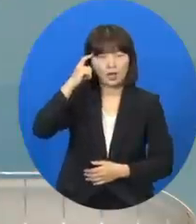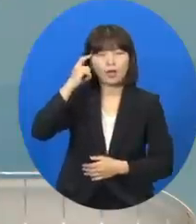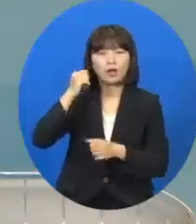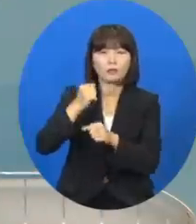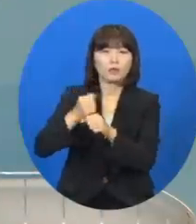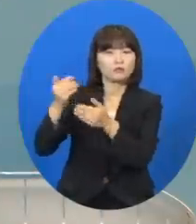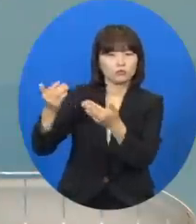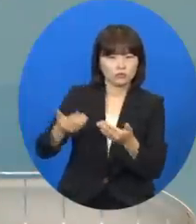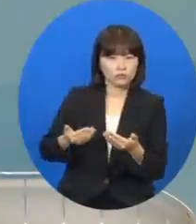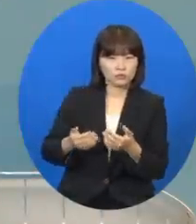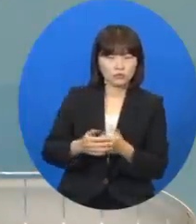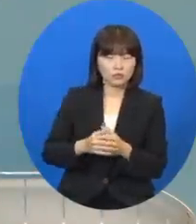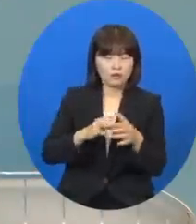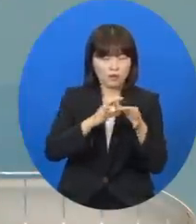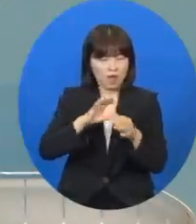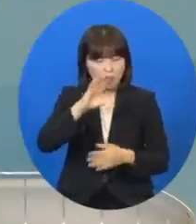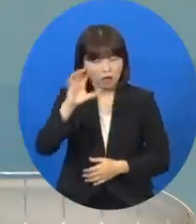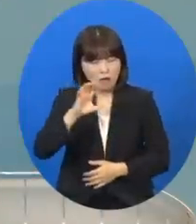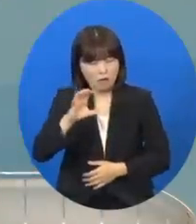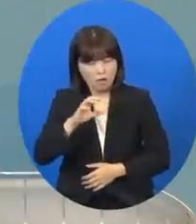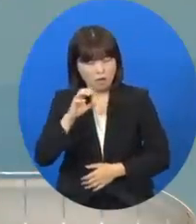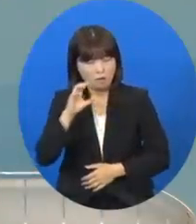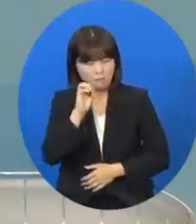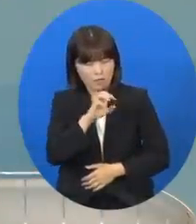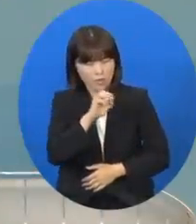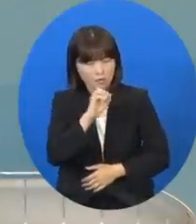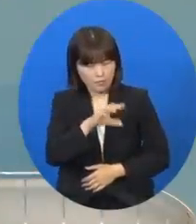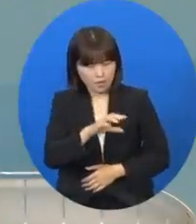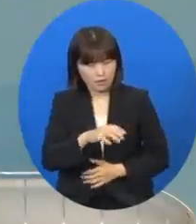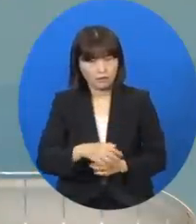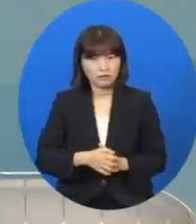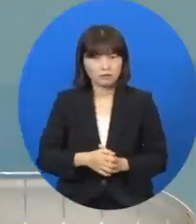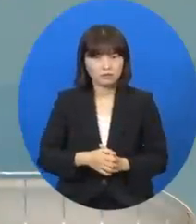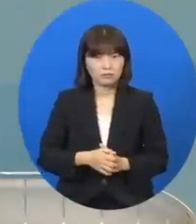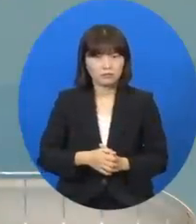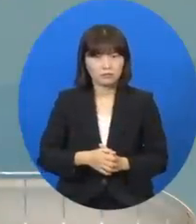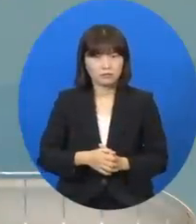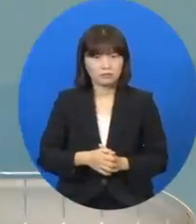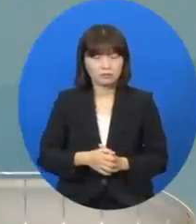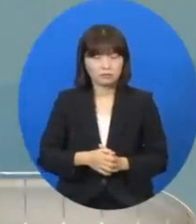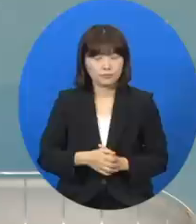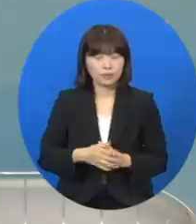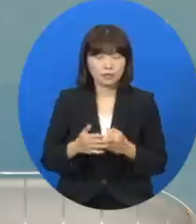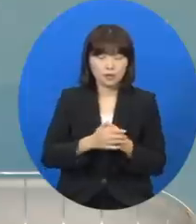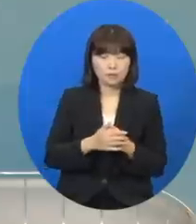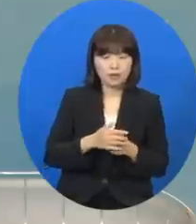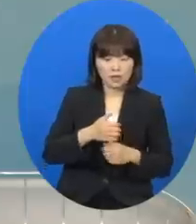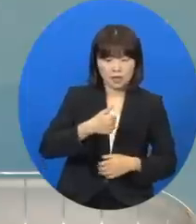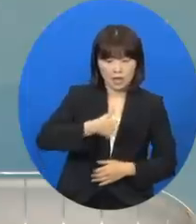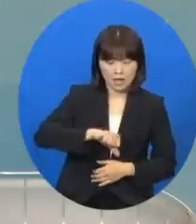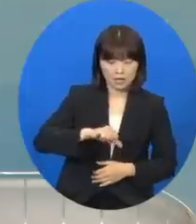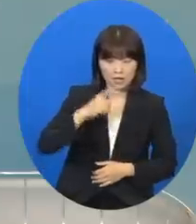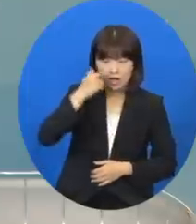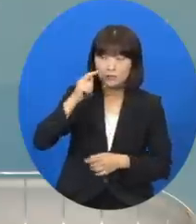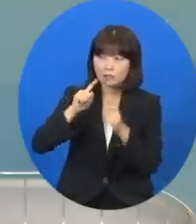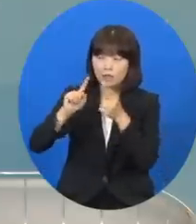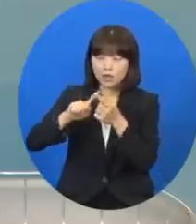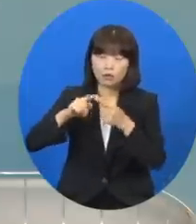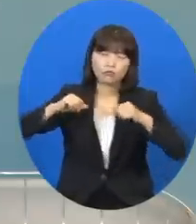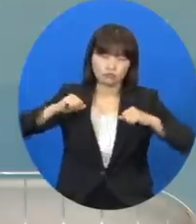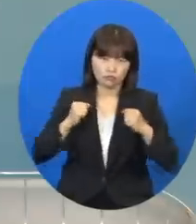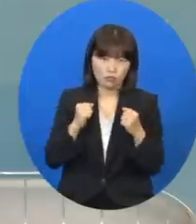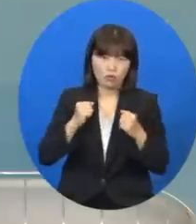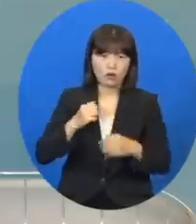하도 말을 많이 하셨어요. 그래서 그 아들이 그렇게 합니다. 아버지가 말씀한 대로. 이사야 50장 5절에 내가